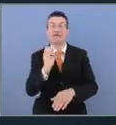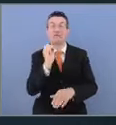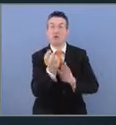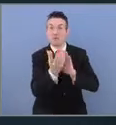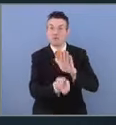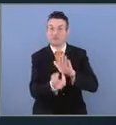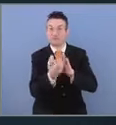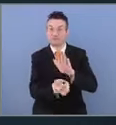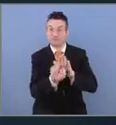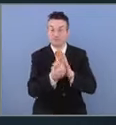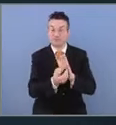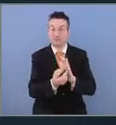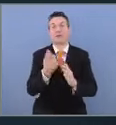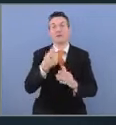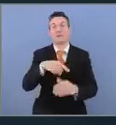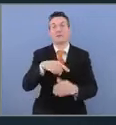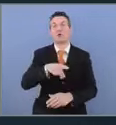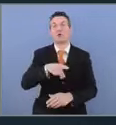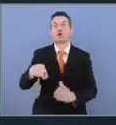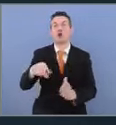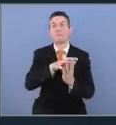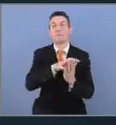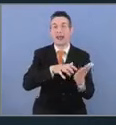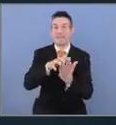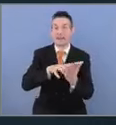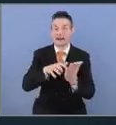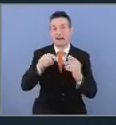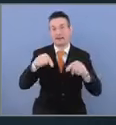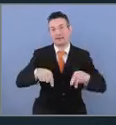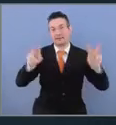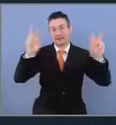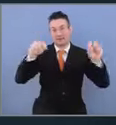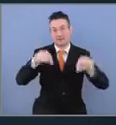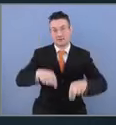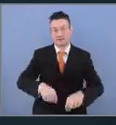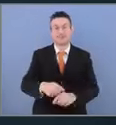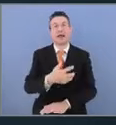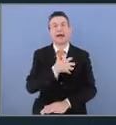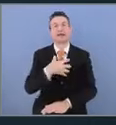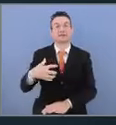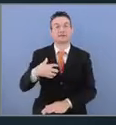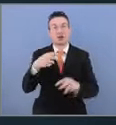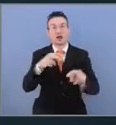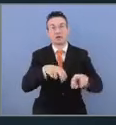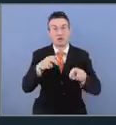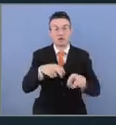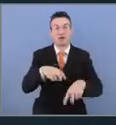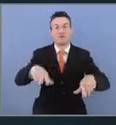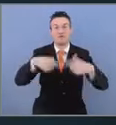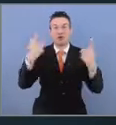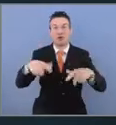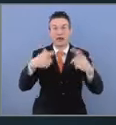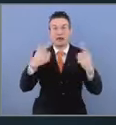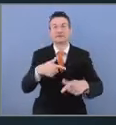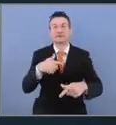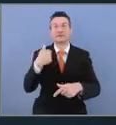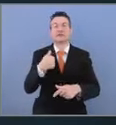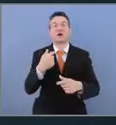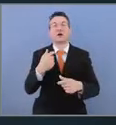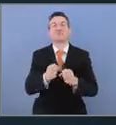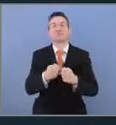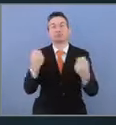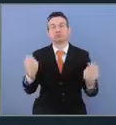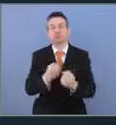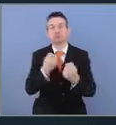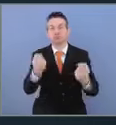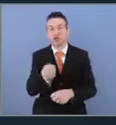noi e do il benvenuto e cedo la parola all'assessore all'agricoltura, foreste, promozione della filiera e della cultura del cibo, pari opportunità della Regione